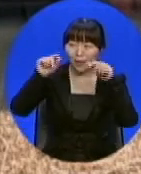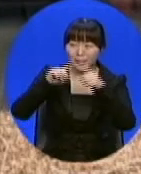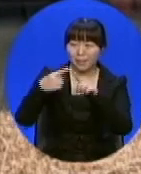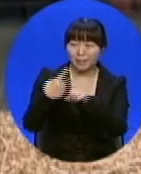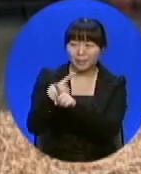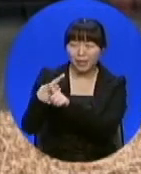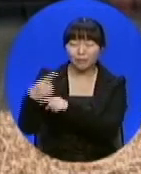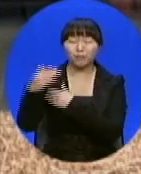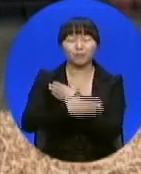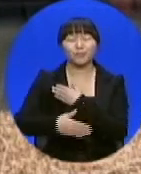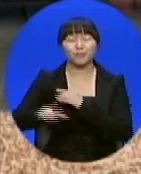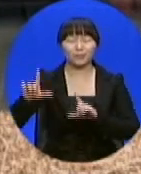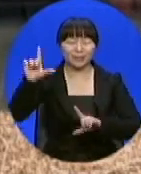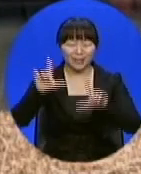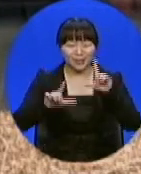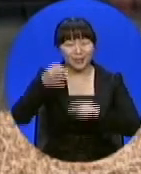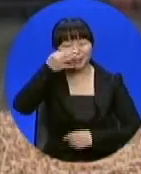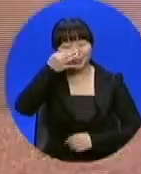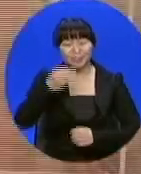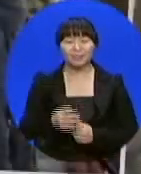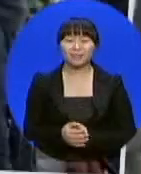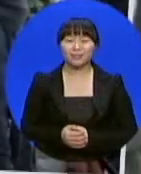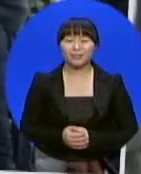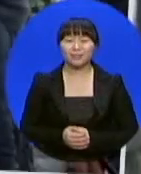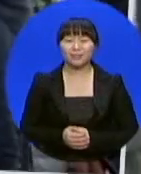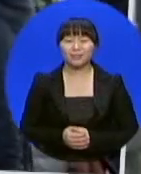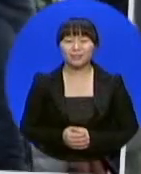대처하는 우리의 자세에 대해 알아보겠습니다.